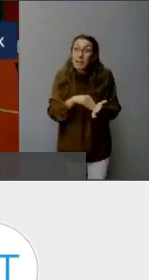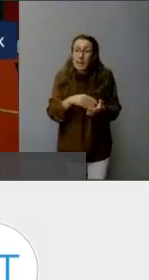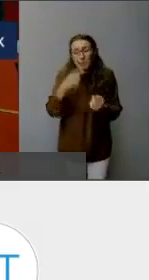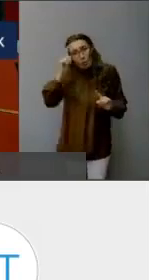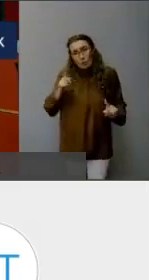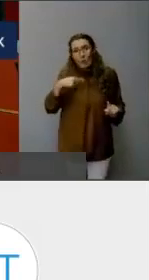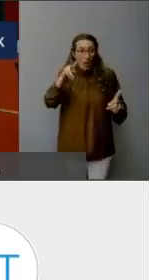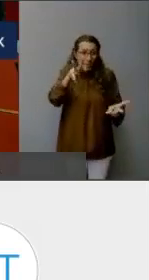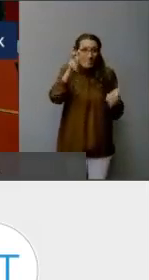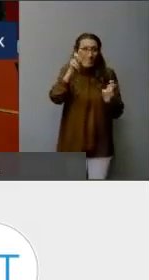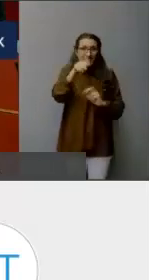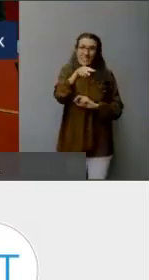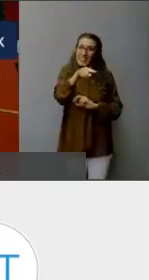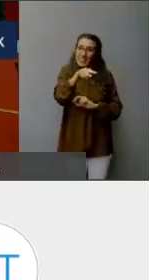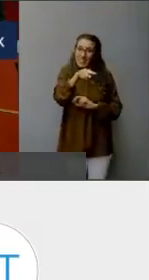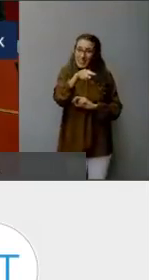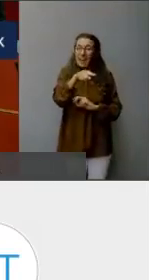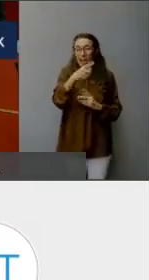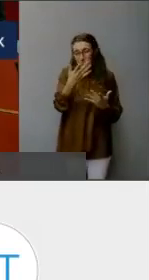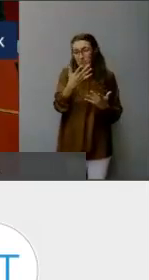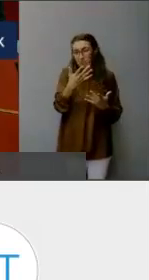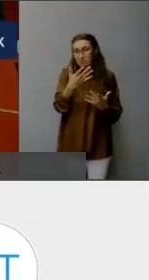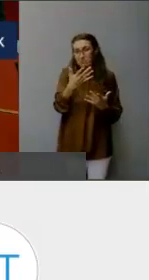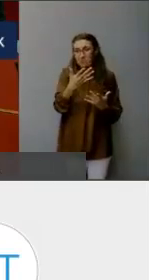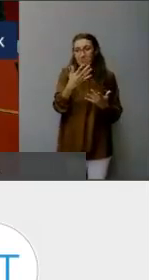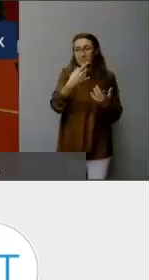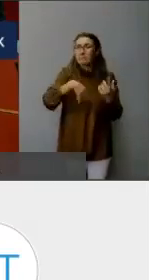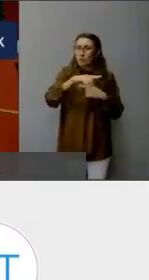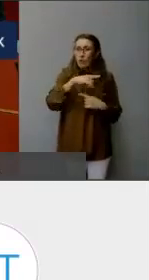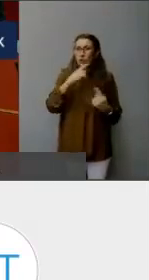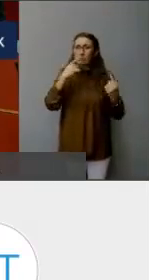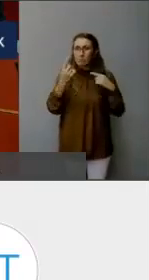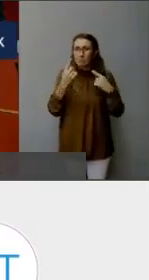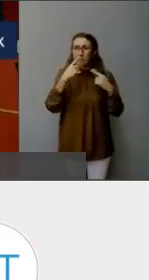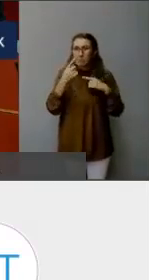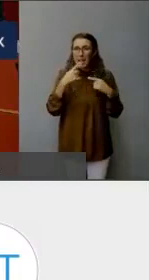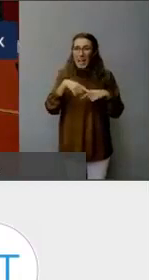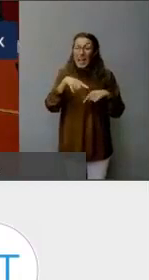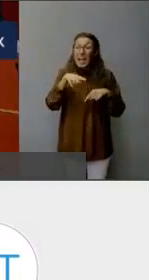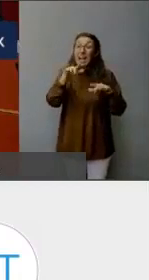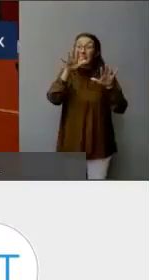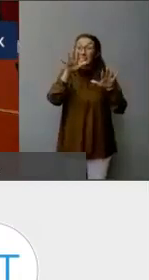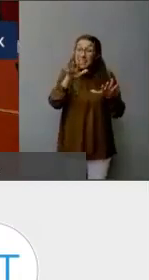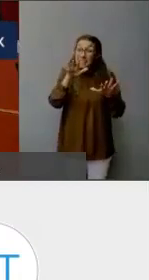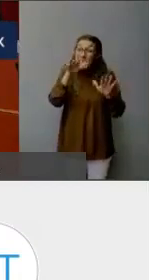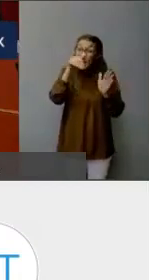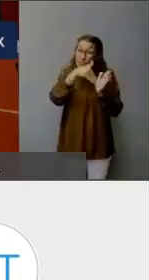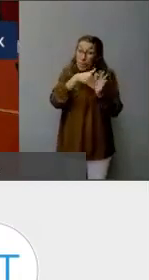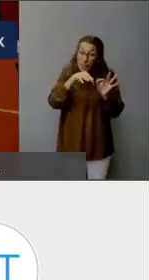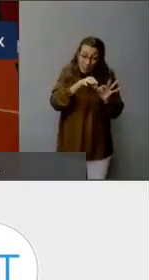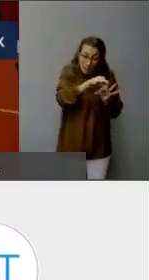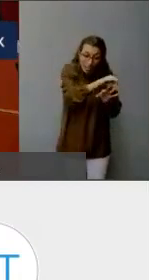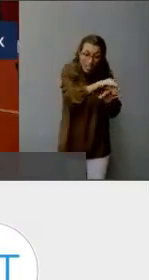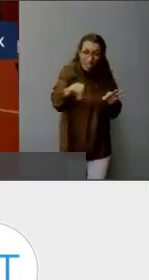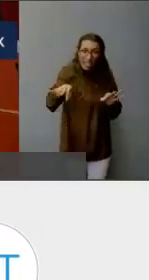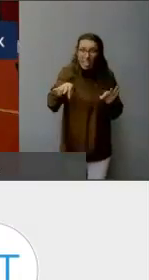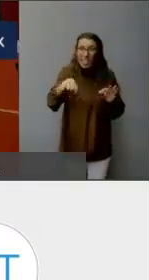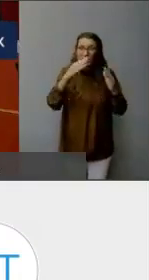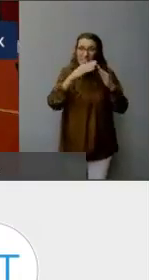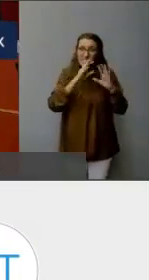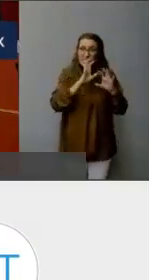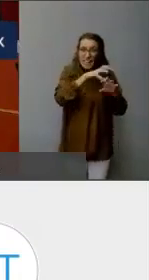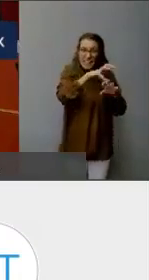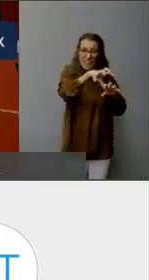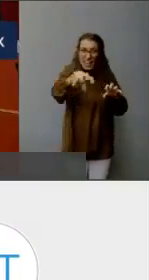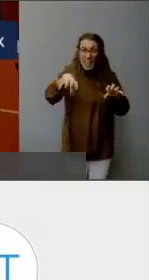del sindaco perché visto che stiamo parlando di 10 mila metri quadri di villette da costruire vista del sindaco diciamo